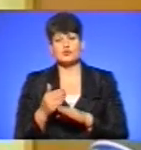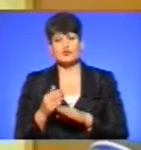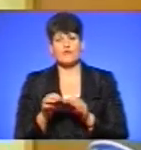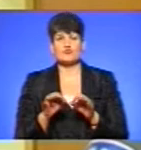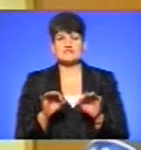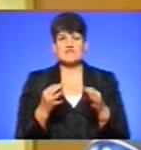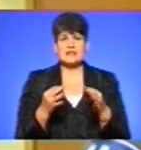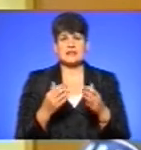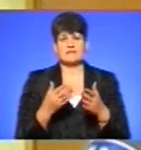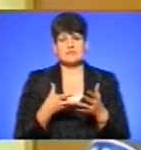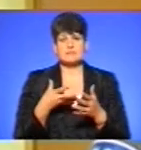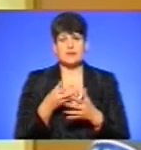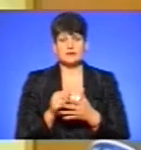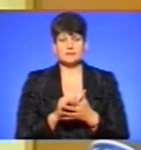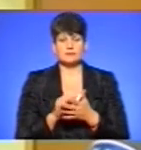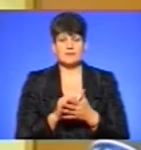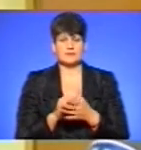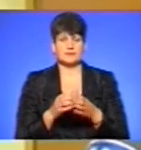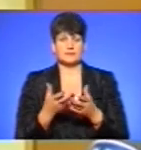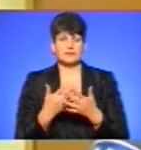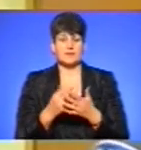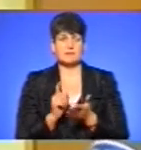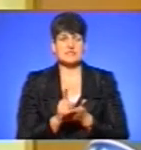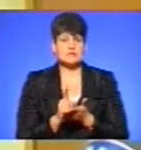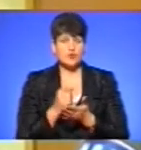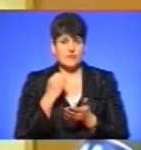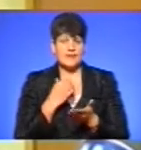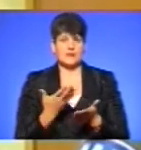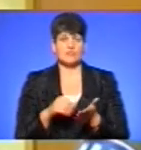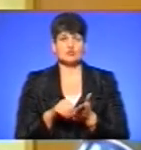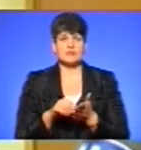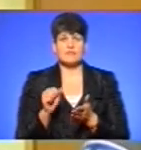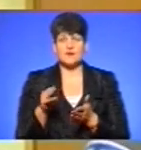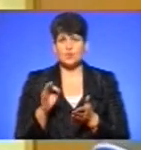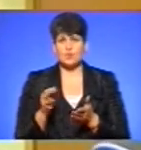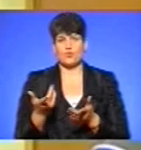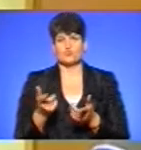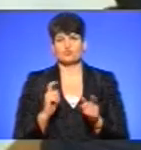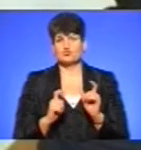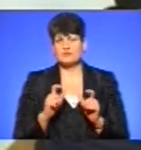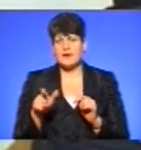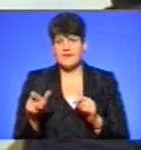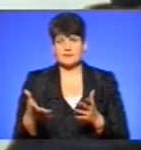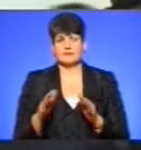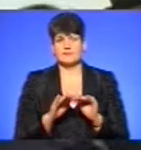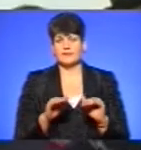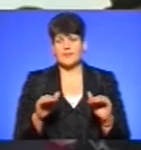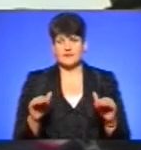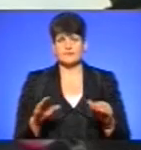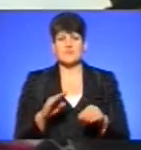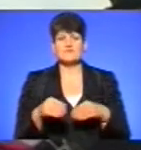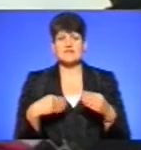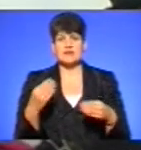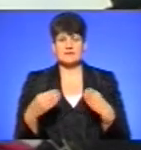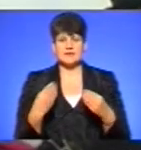від оплати за документи певних категорій – пенсіонерів, учасників АТО, студентів, дітей. Видавати пластикові